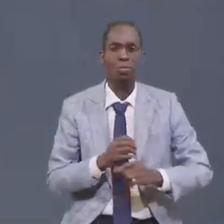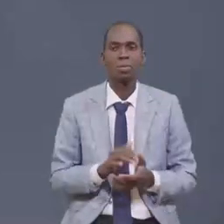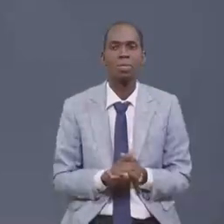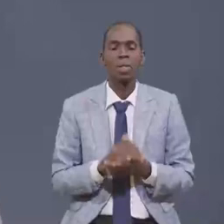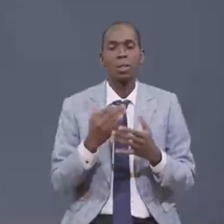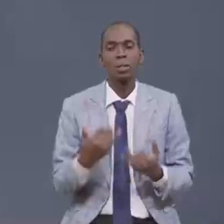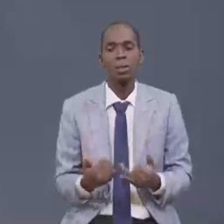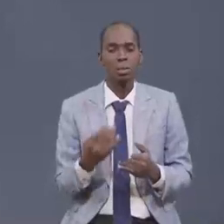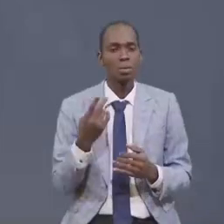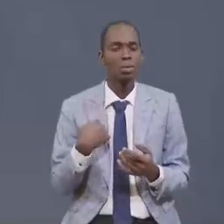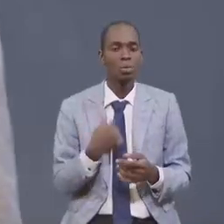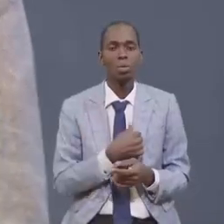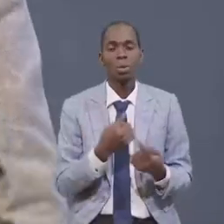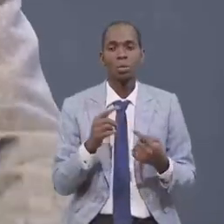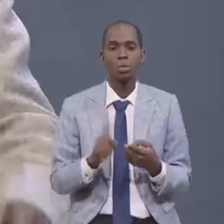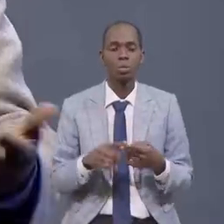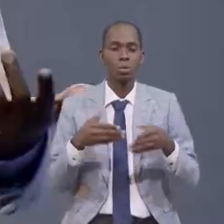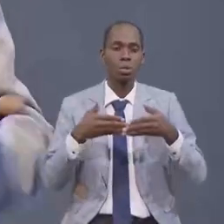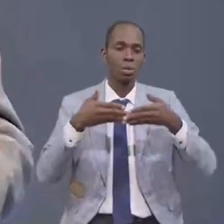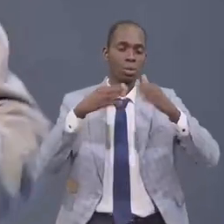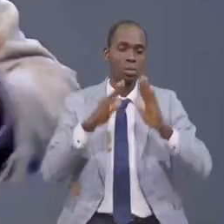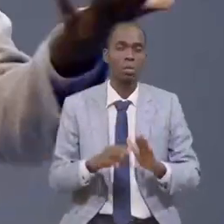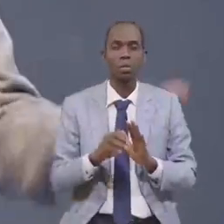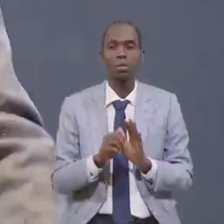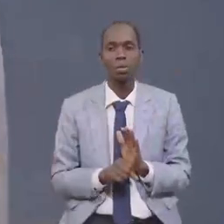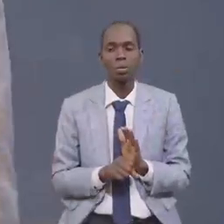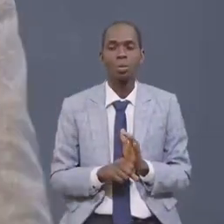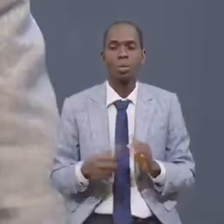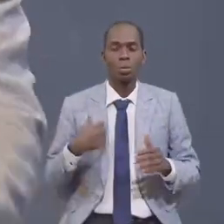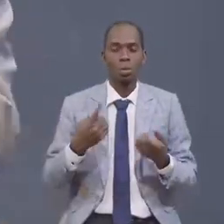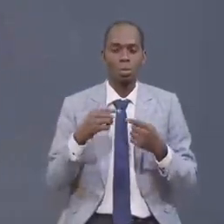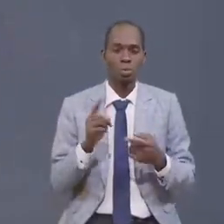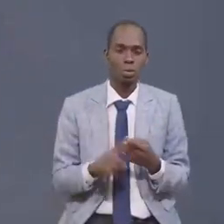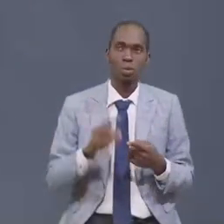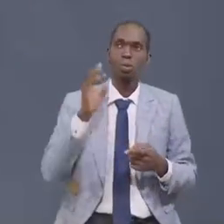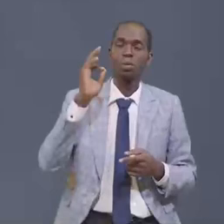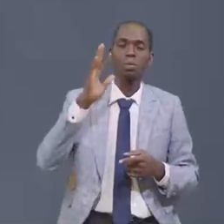Maintenant, quand nous parlons du leadership, quand nous parlons des ministres,